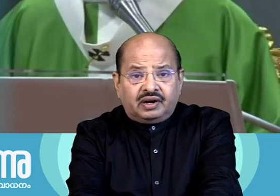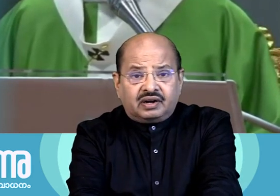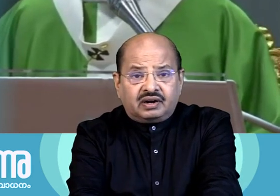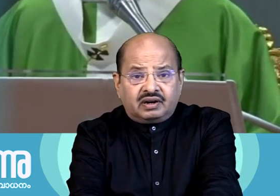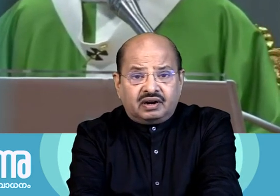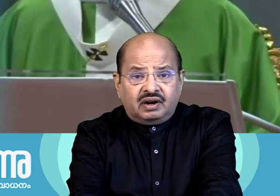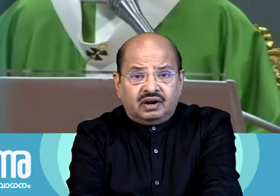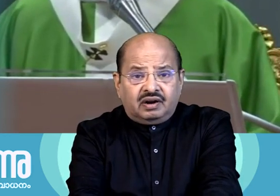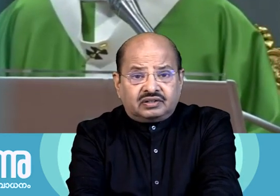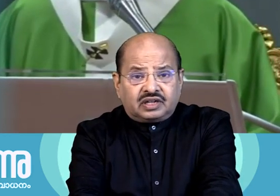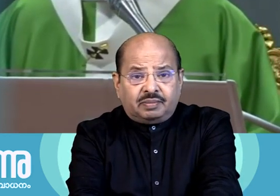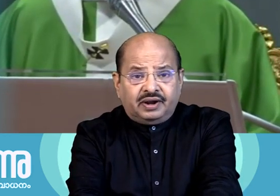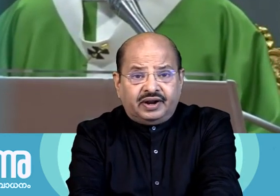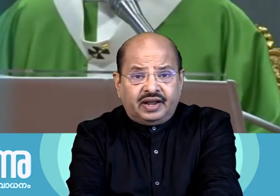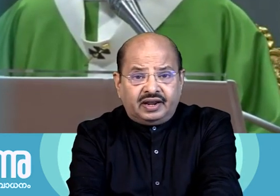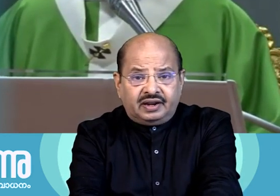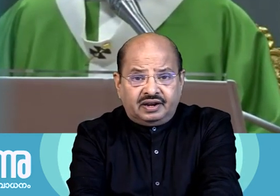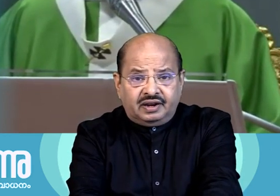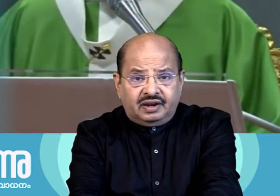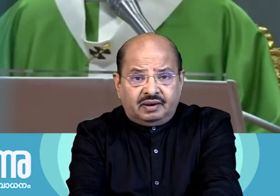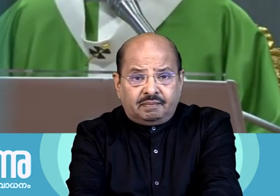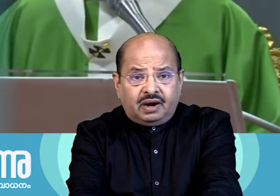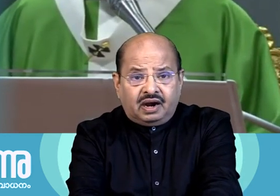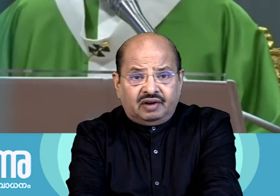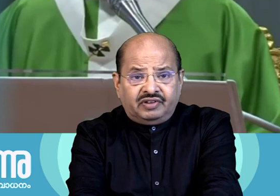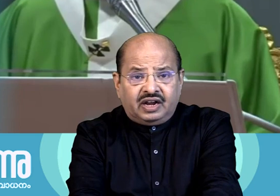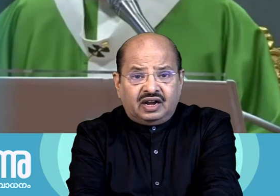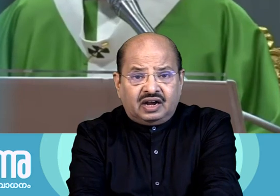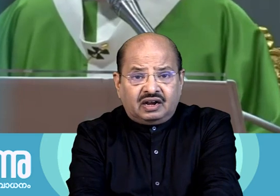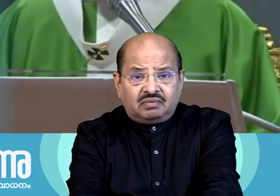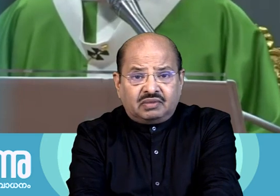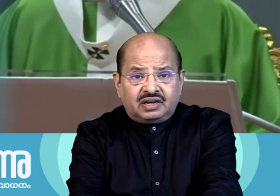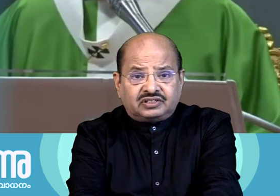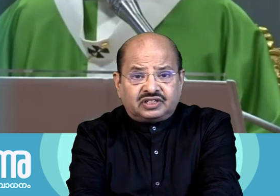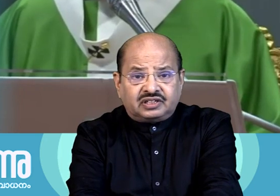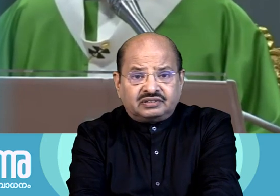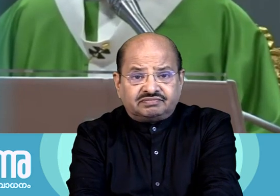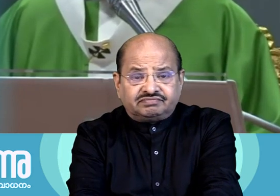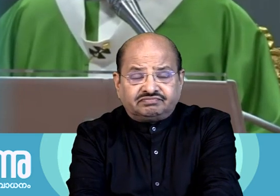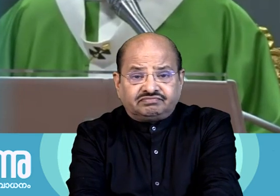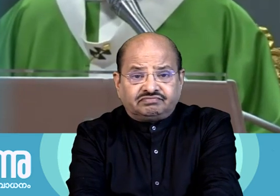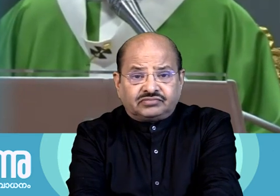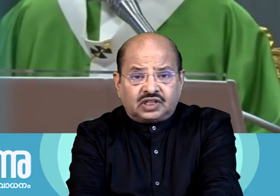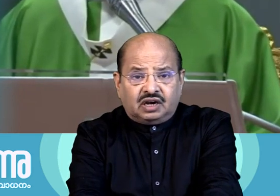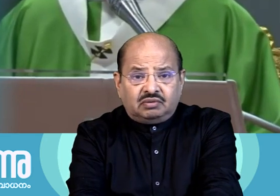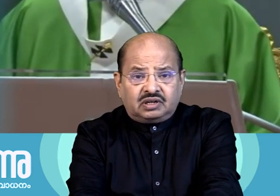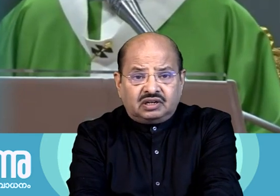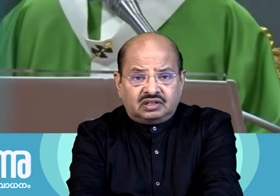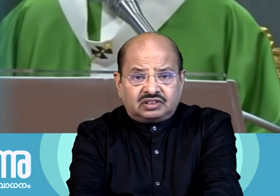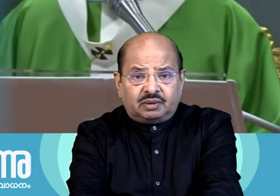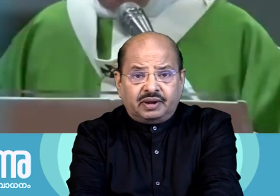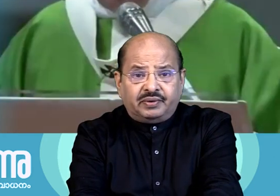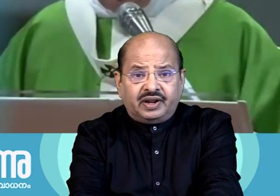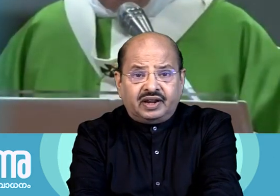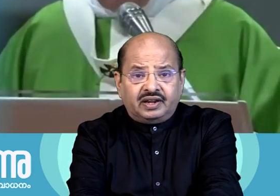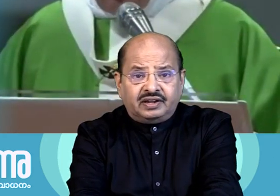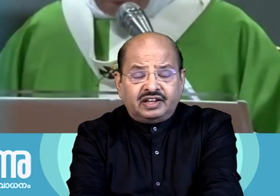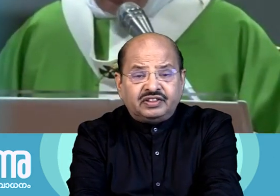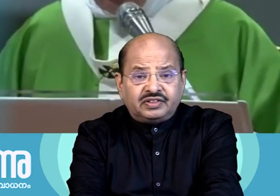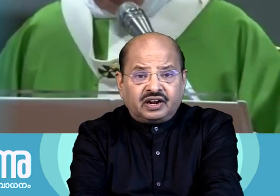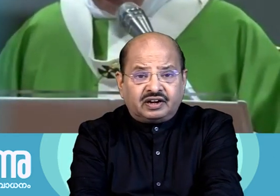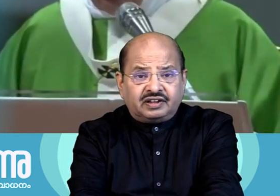അവർ സഭയുടെ ഭാവിയല്ല, മറിച്ച് അവർ